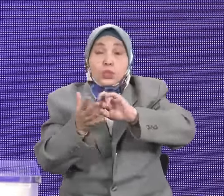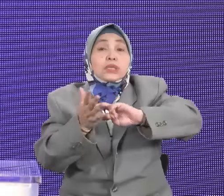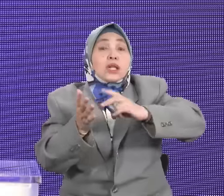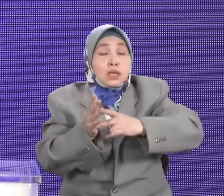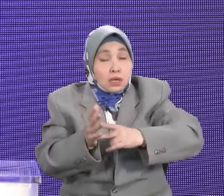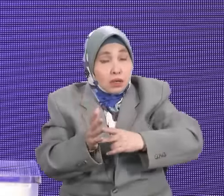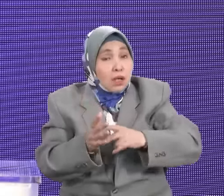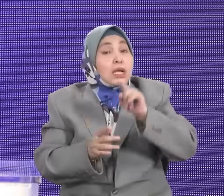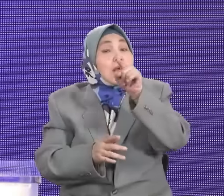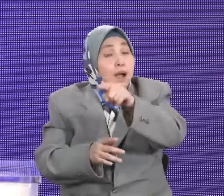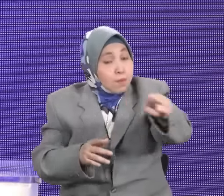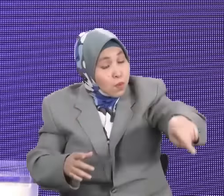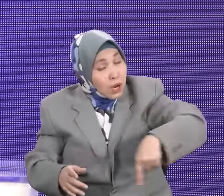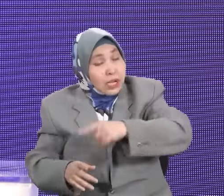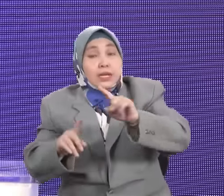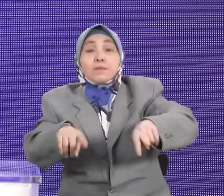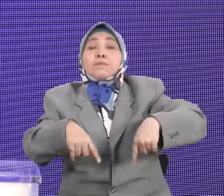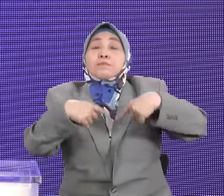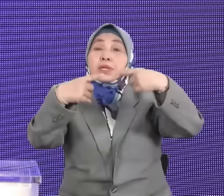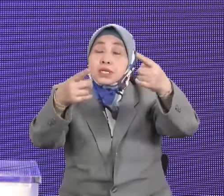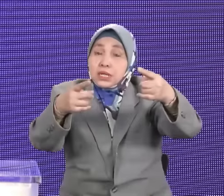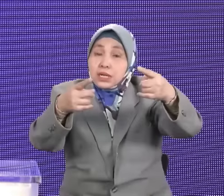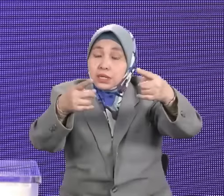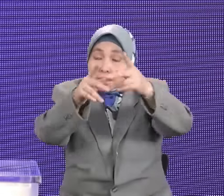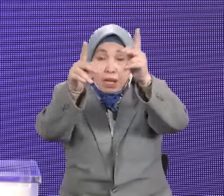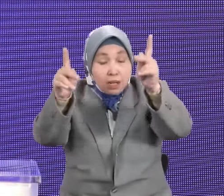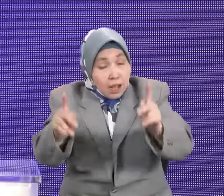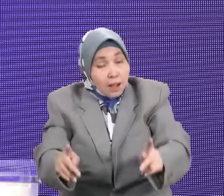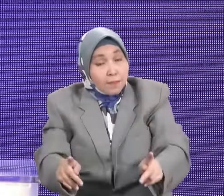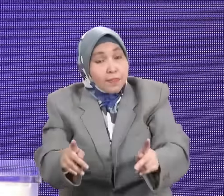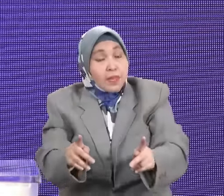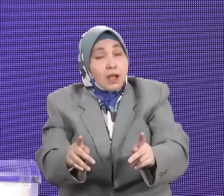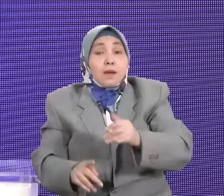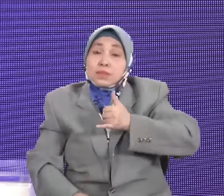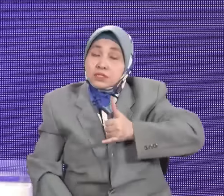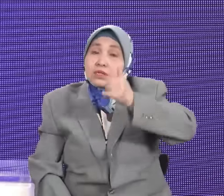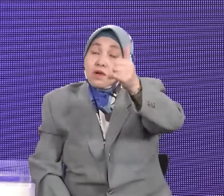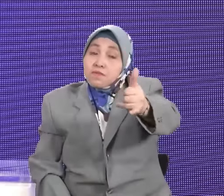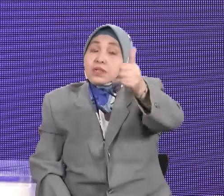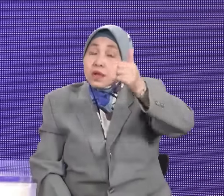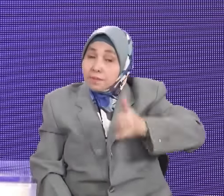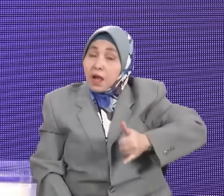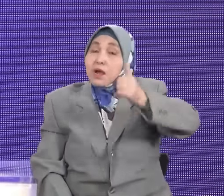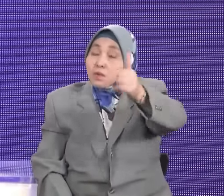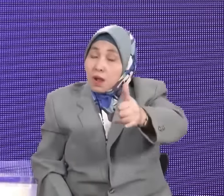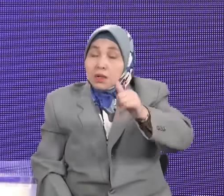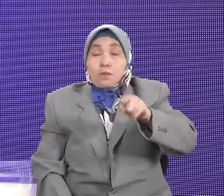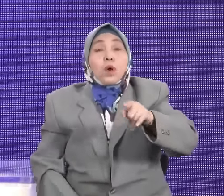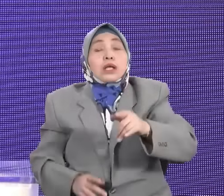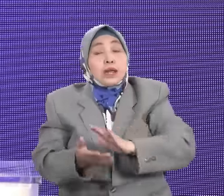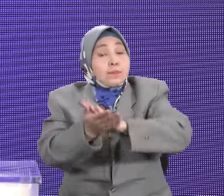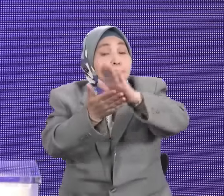Maksudnya kamu akan pergi ke Masjidil Haram ke Mekkah dan apa yang berlaku kamu akan